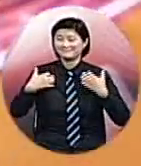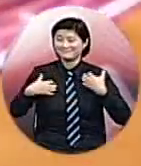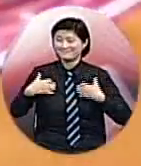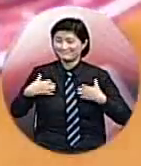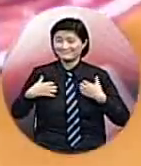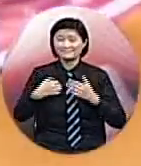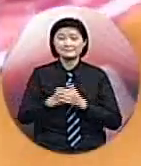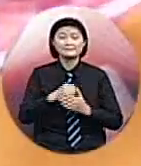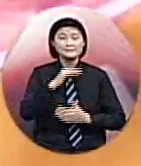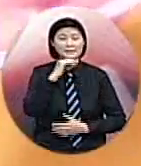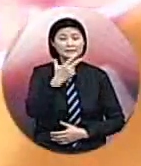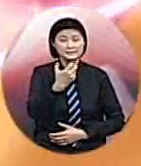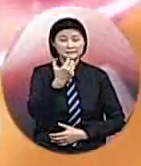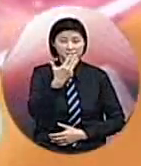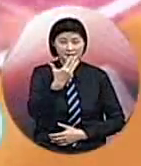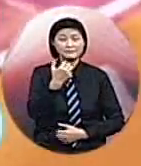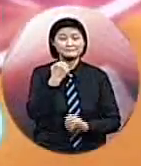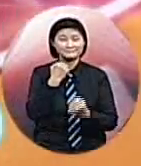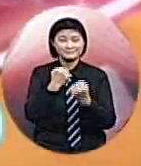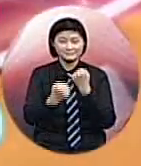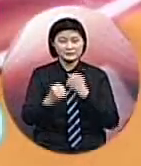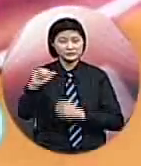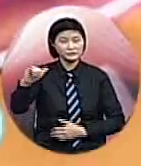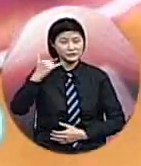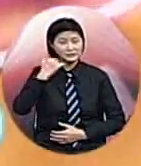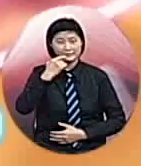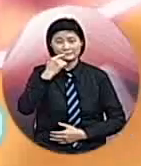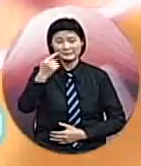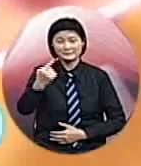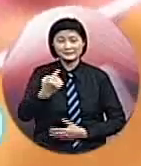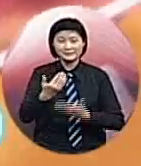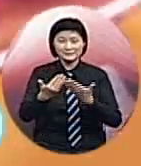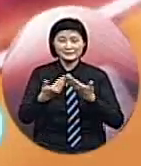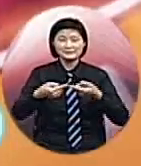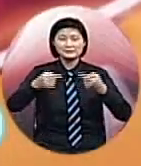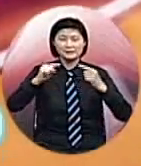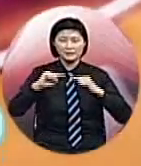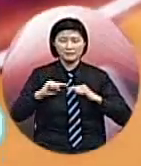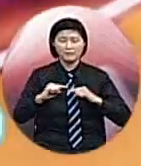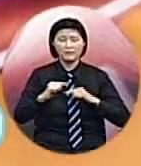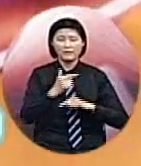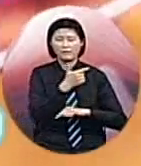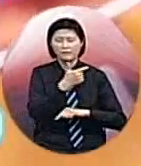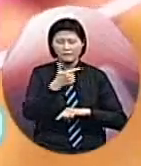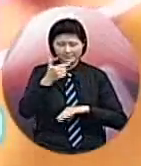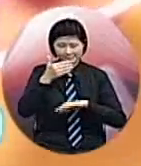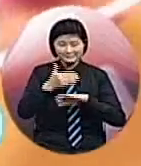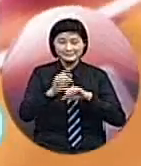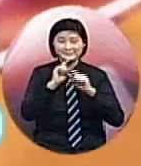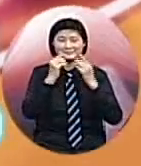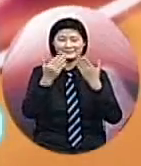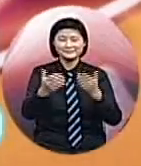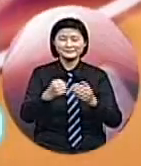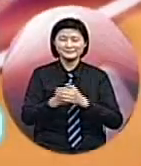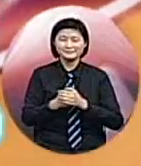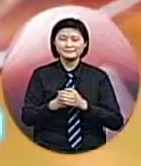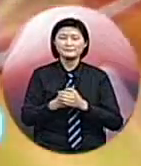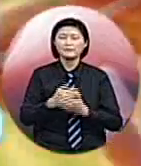네. 우리 78세신데 이렇게 전화 노래 신청도 해주시고 참여해주신 거에 대해서 진심으로 감사드립니다. 그럼요. 나도